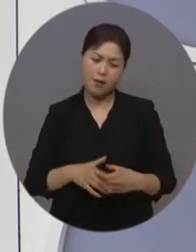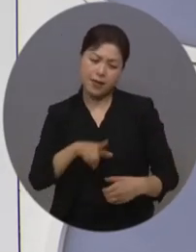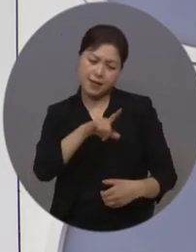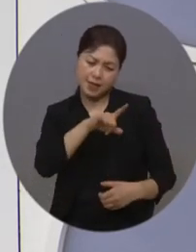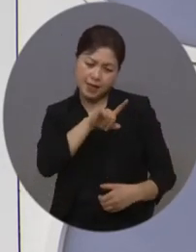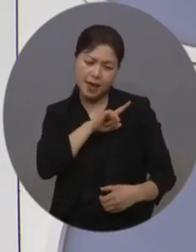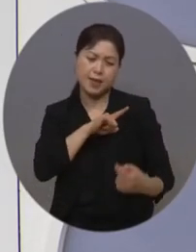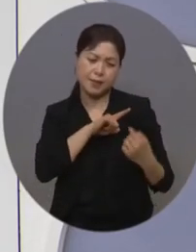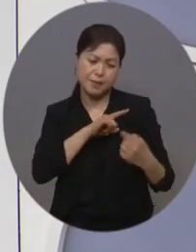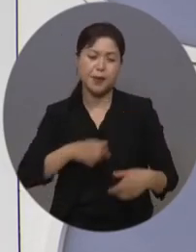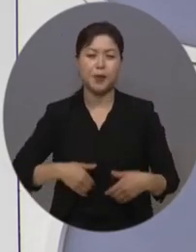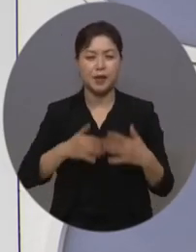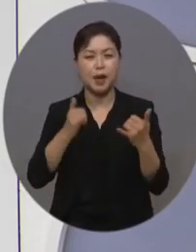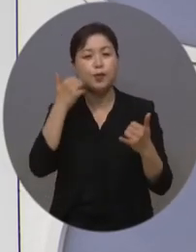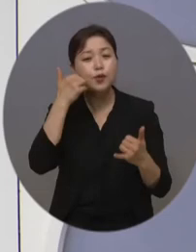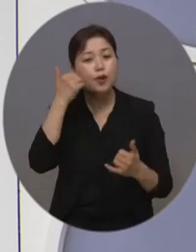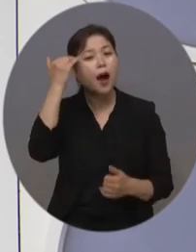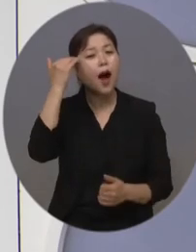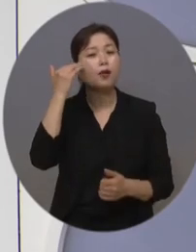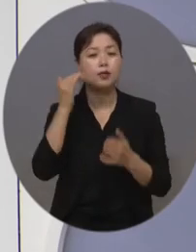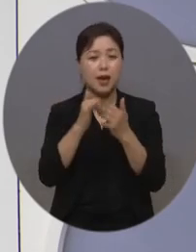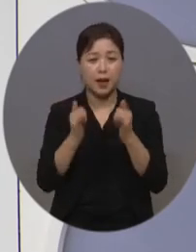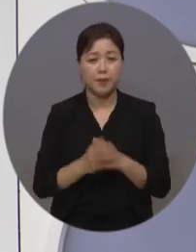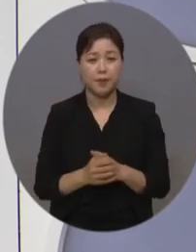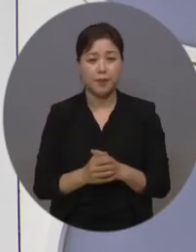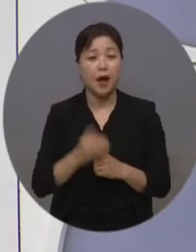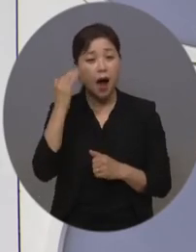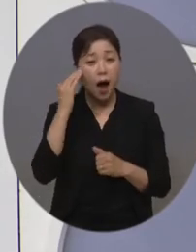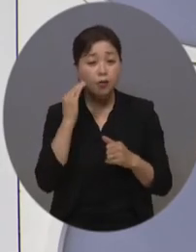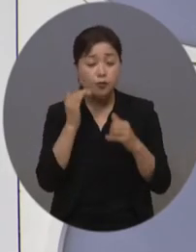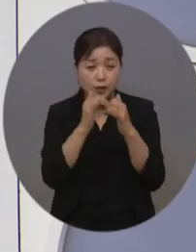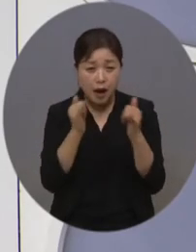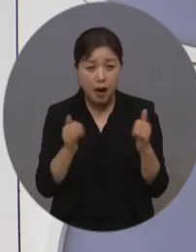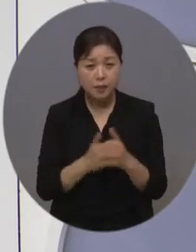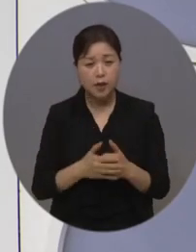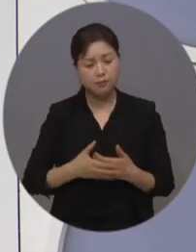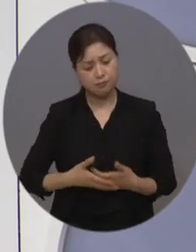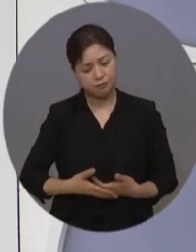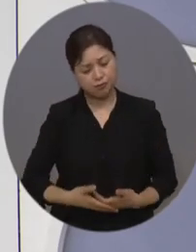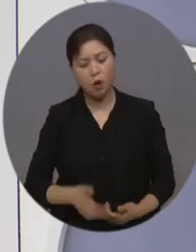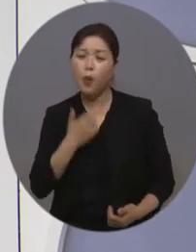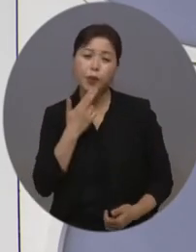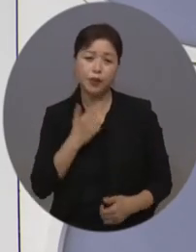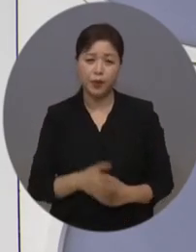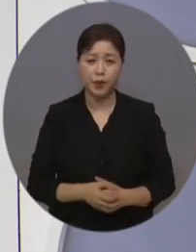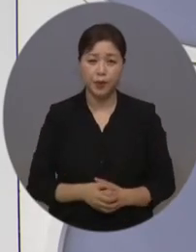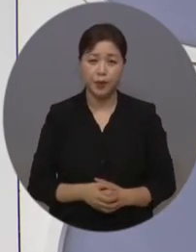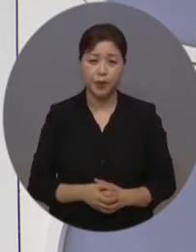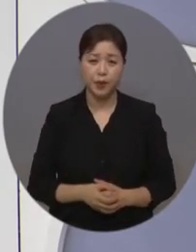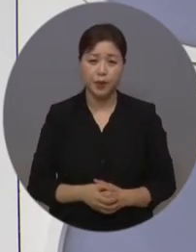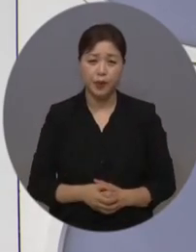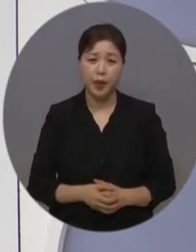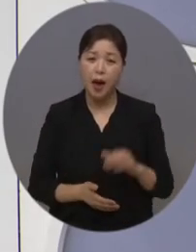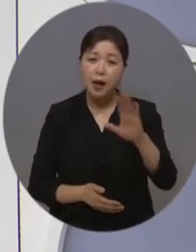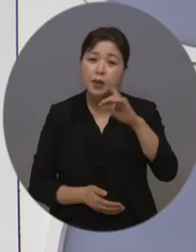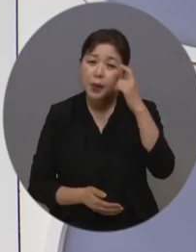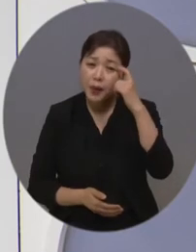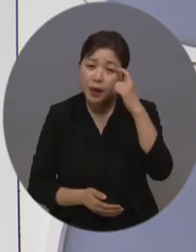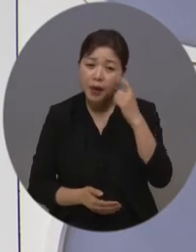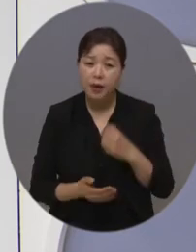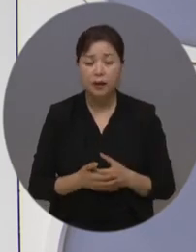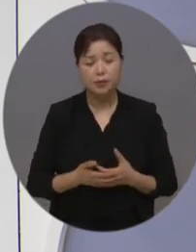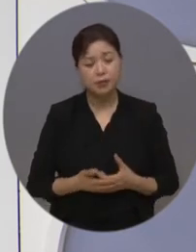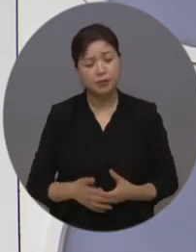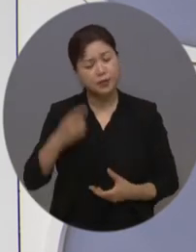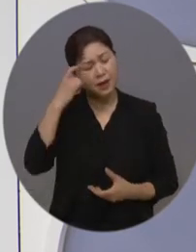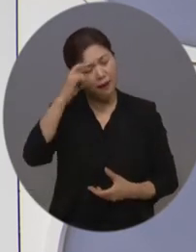사람인데 우리가 이 명상을 잘 안 합니다. 그 제가 이제 왜 안 하느냐고 물어봤더니 첫째는 잡념이 너무 떠올라서